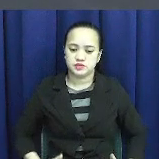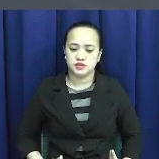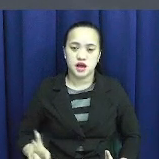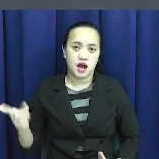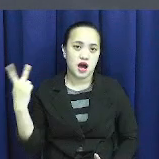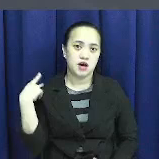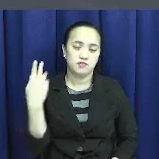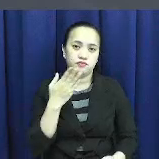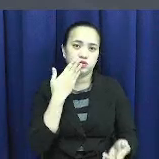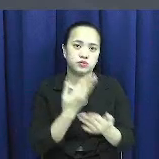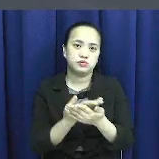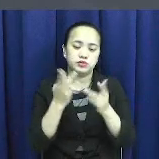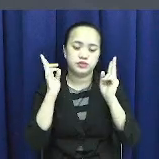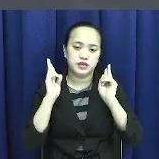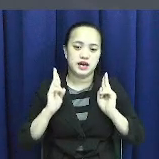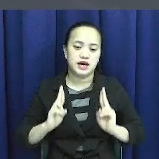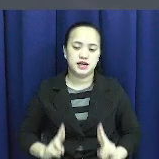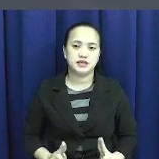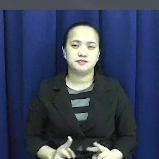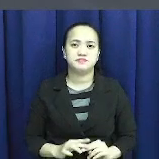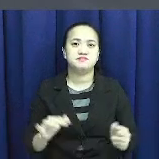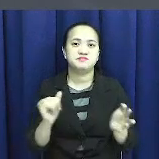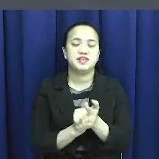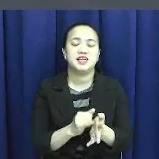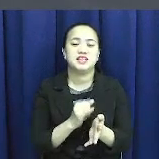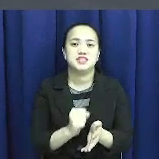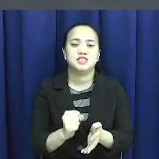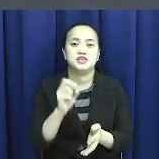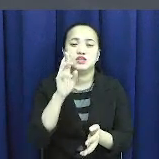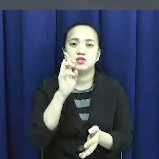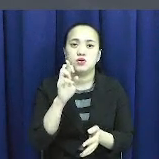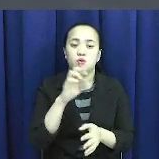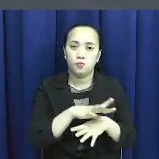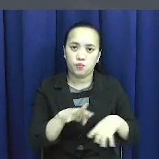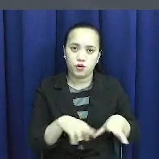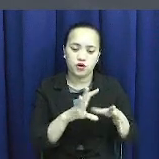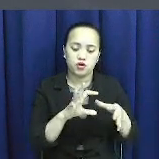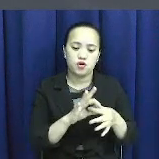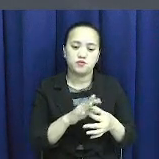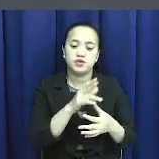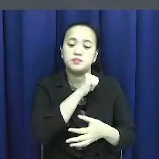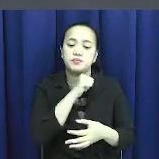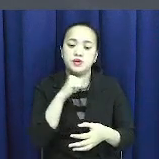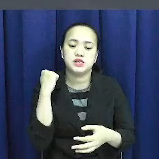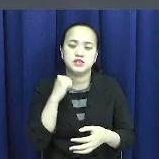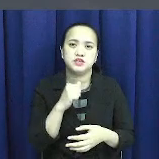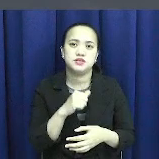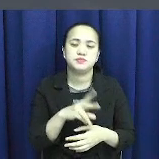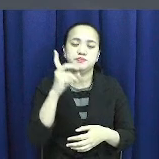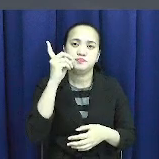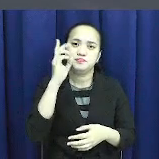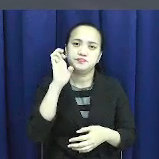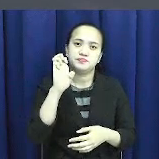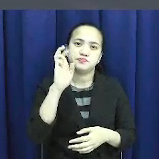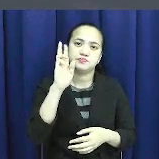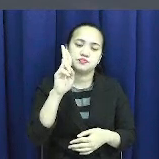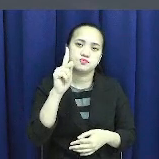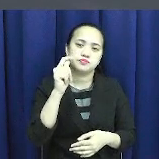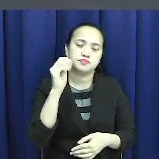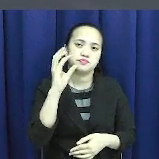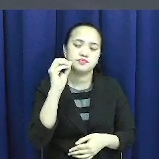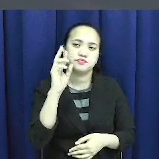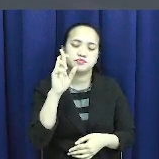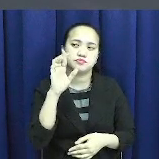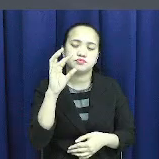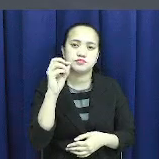ang role ng priest sa kanila. Deuteronomy chapter 33 in verse number 10. Okay,